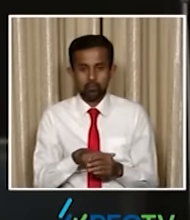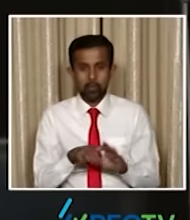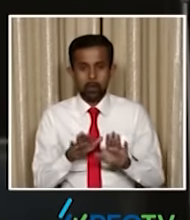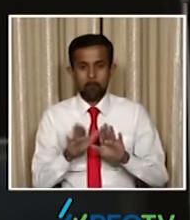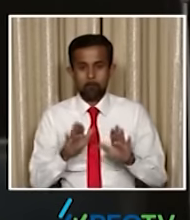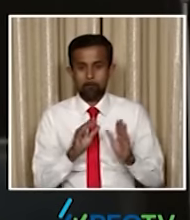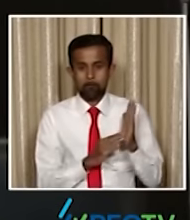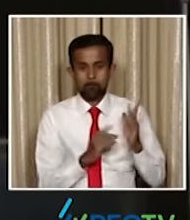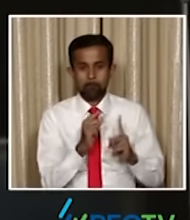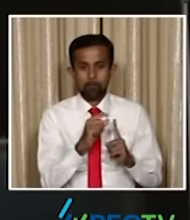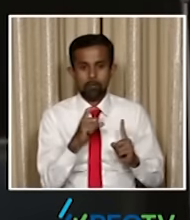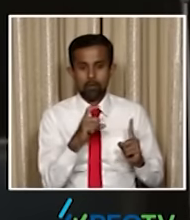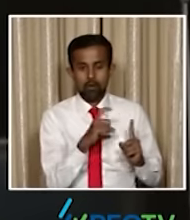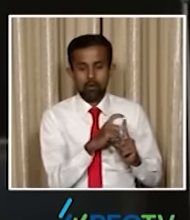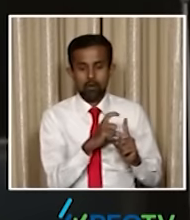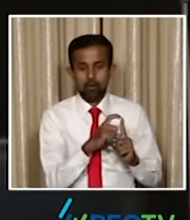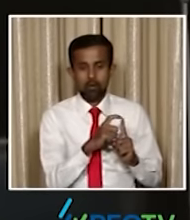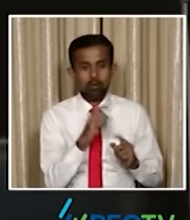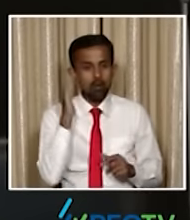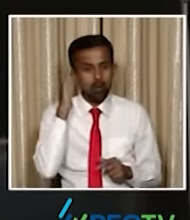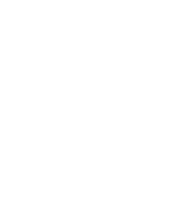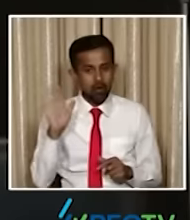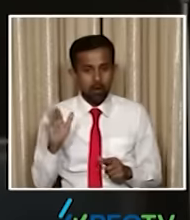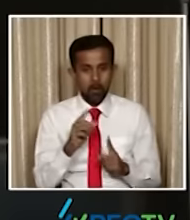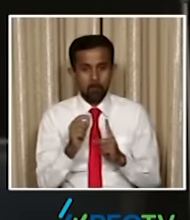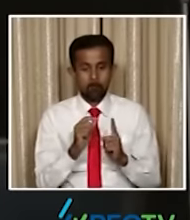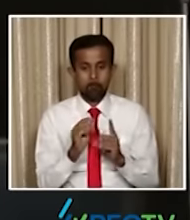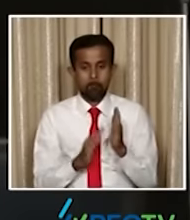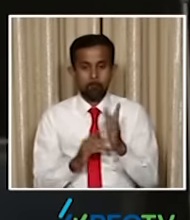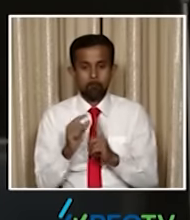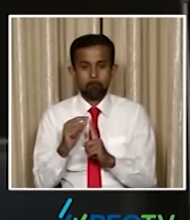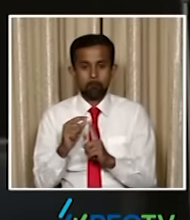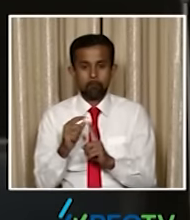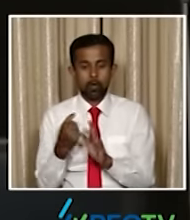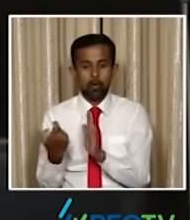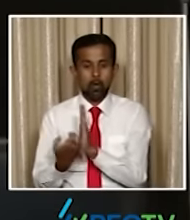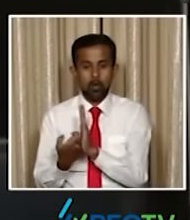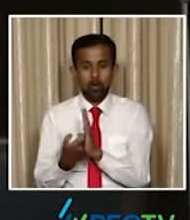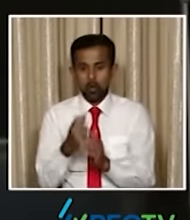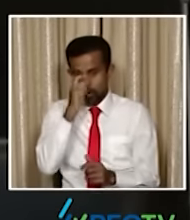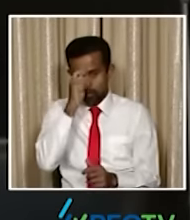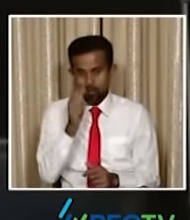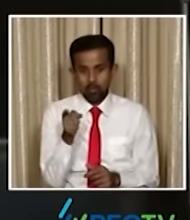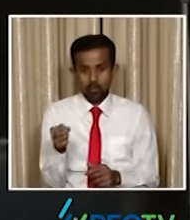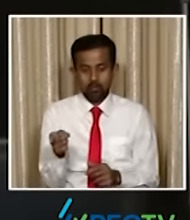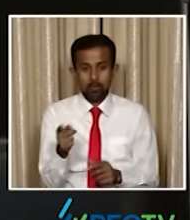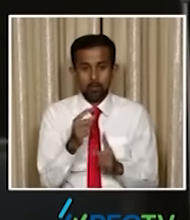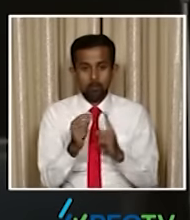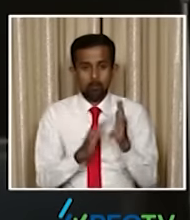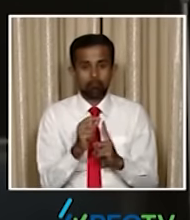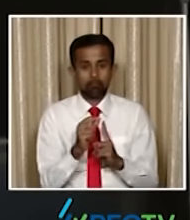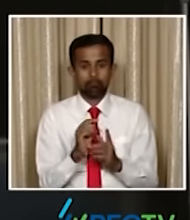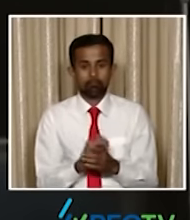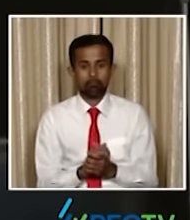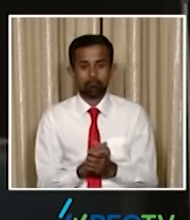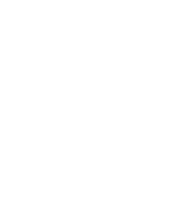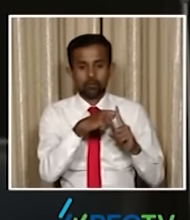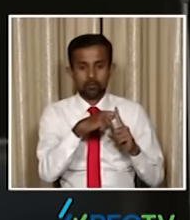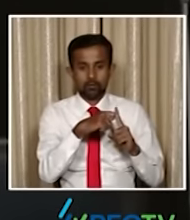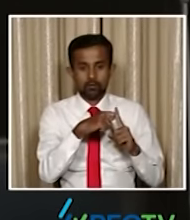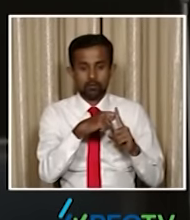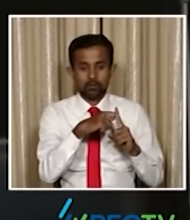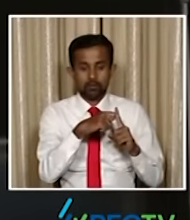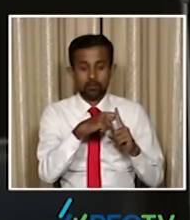පාර්ලිමේන්තු මන්ත්‍රී ගරු ඩයනා ගමගේ මහත්මිය පාර්ලිමේන්තු මන්ත්‍රී ගරු රෝහණ බණ්ඩාර මහතා සහ පාර්ලිමේන්තු මන්ත්‍රී ගරු කේ